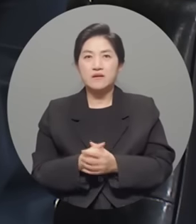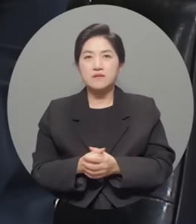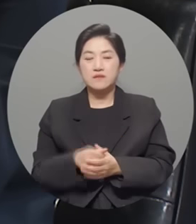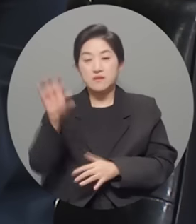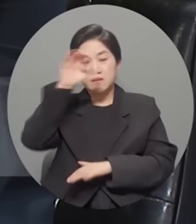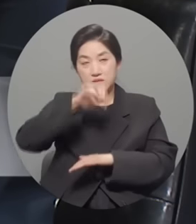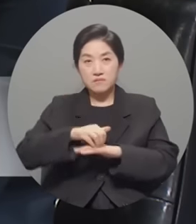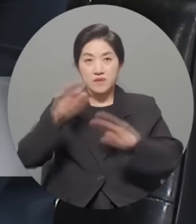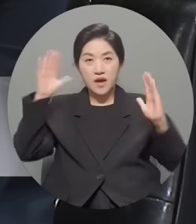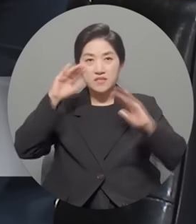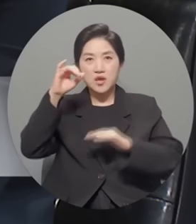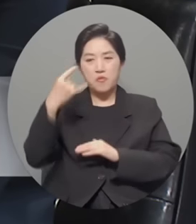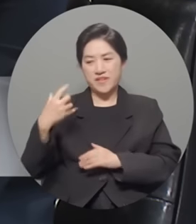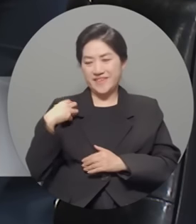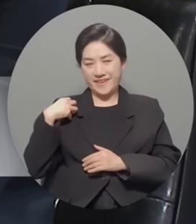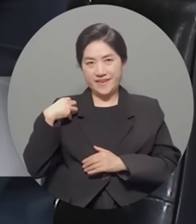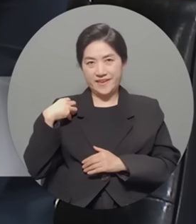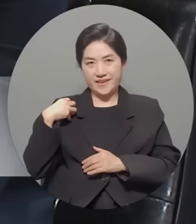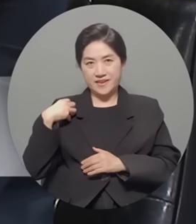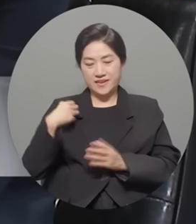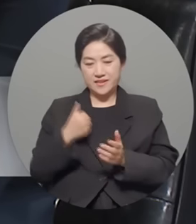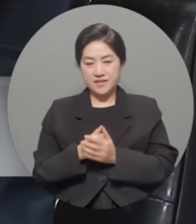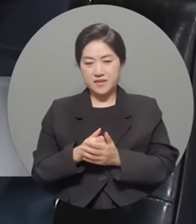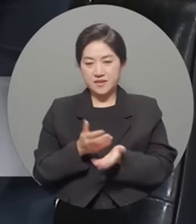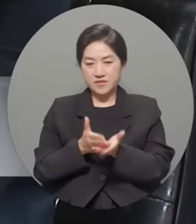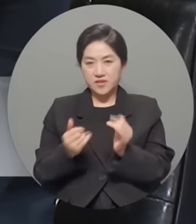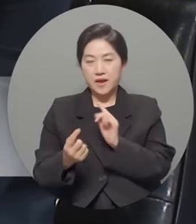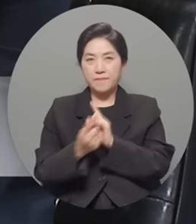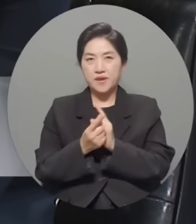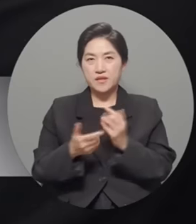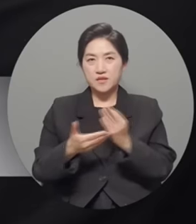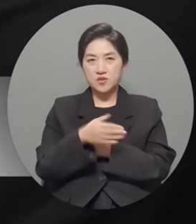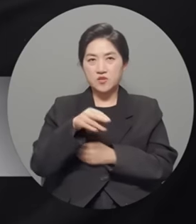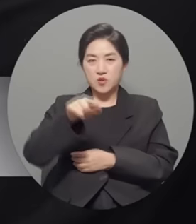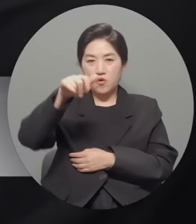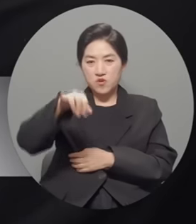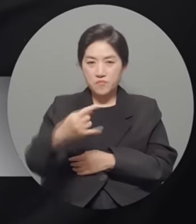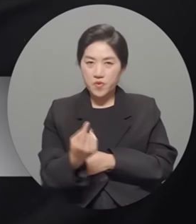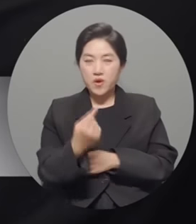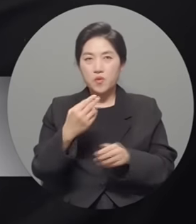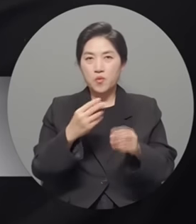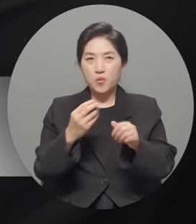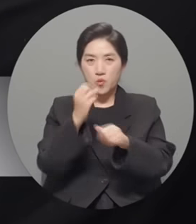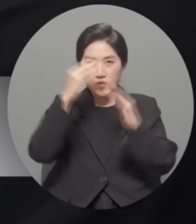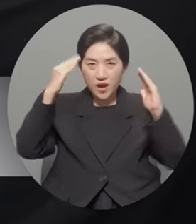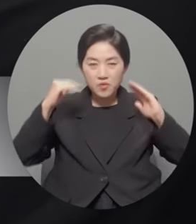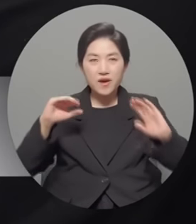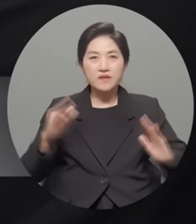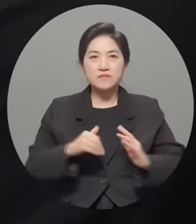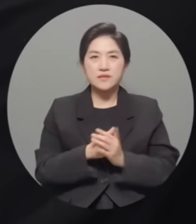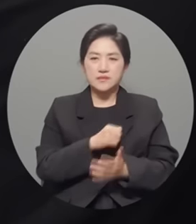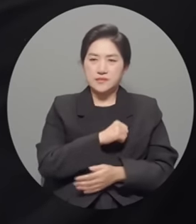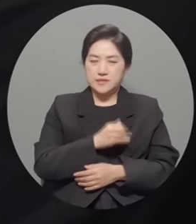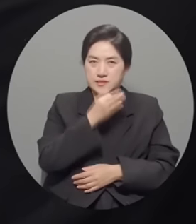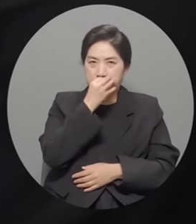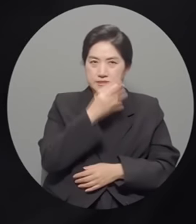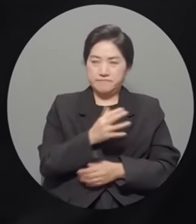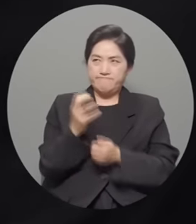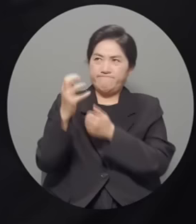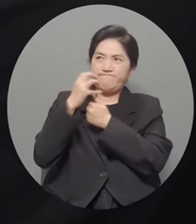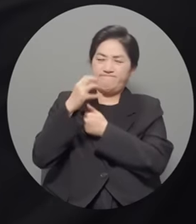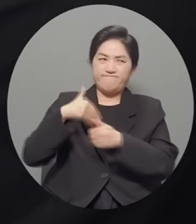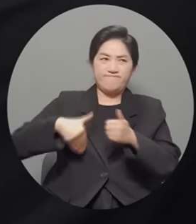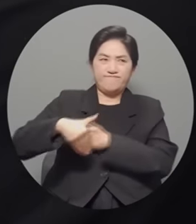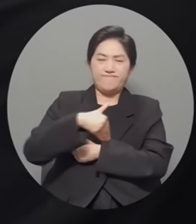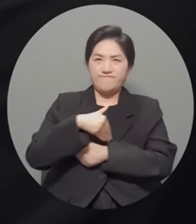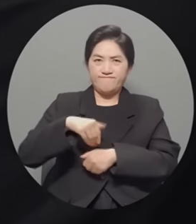연습은 학생회가 주관하는데 취재진과 만난 제주 서귀포시의 한 고등학교 학생은 참기 힘든 강압적인